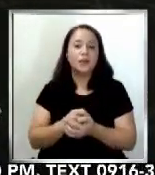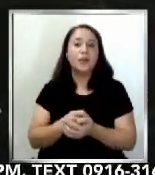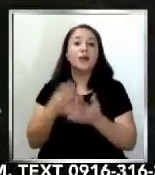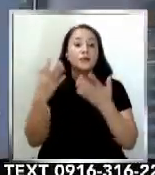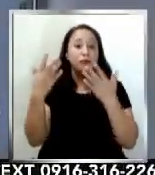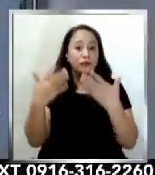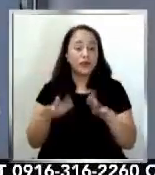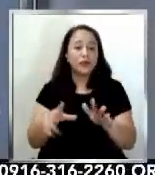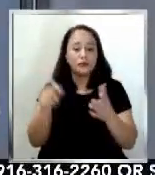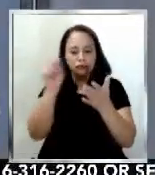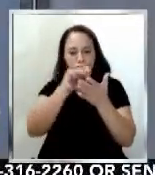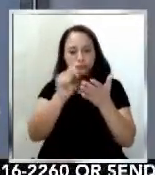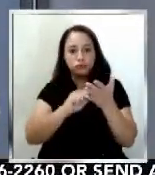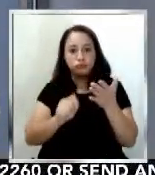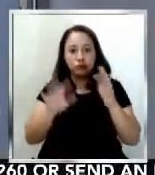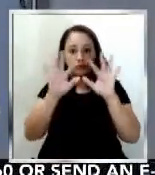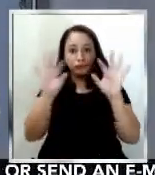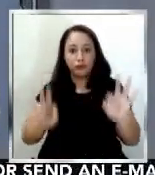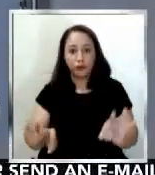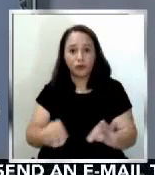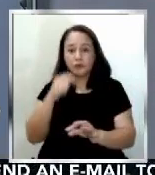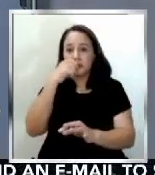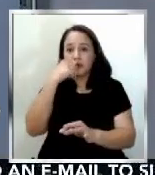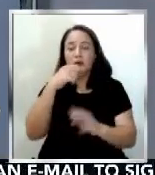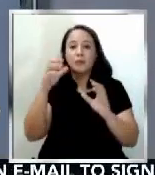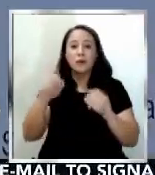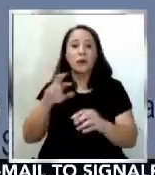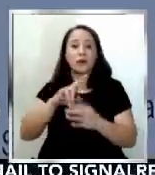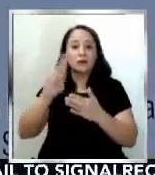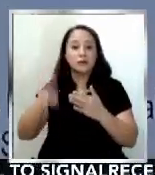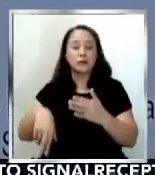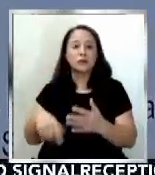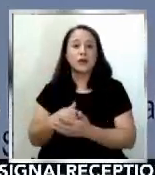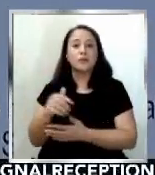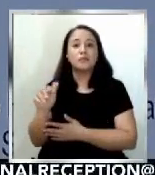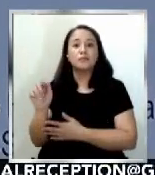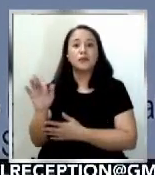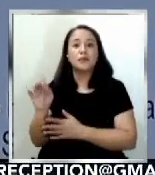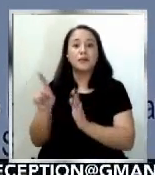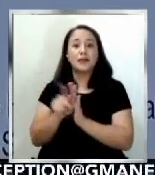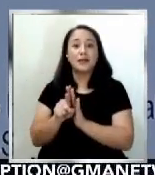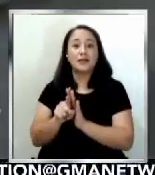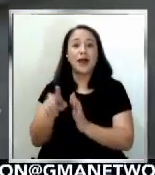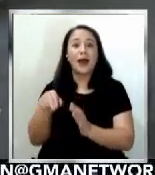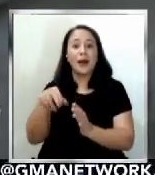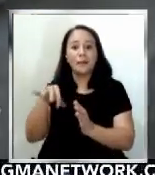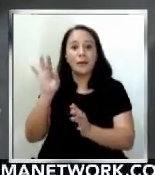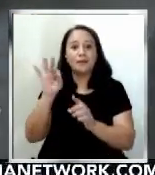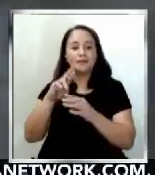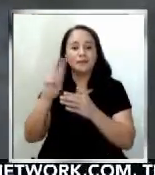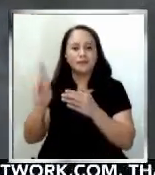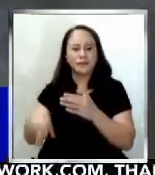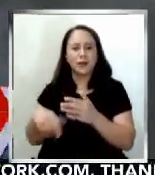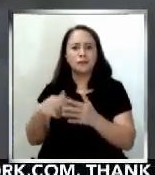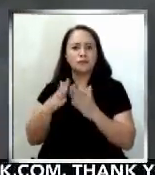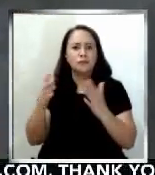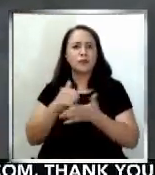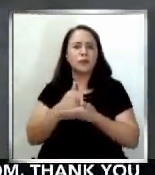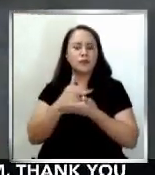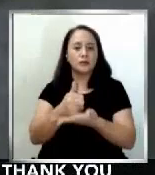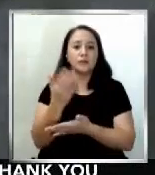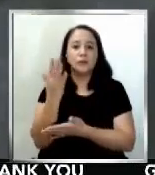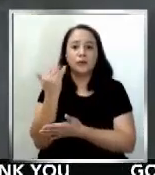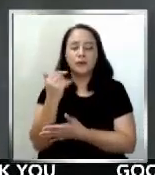ng dokumento at maswab, makukuha ang resulta pagkalipas ng 15 minuto. Napakalaking tulong sa amin. Gawa ng siyempre